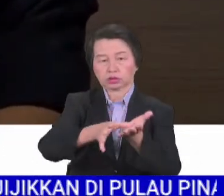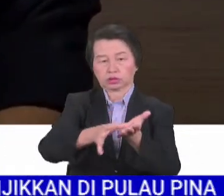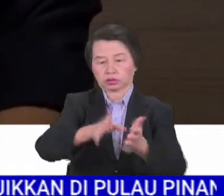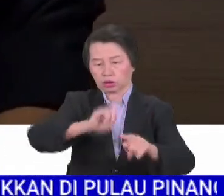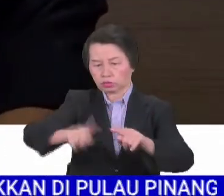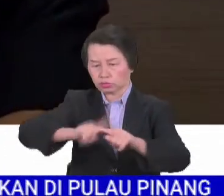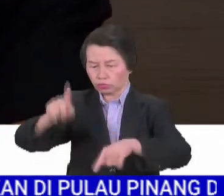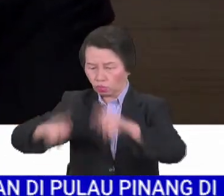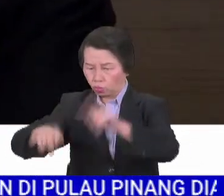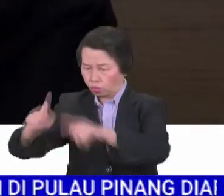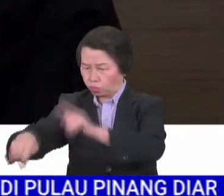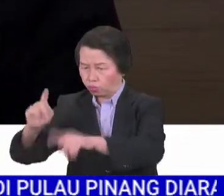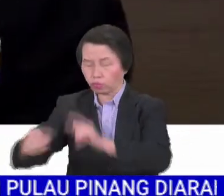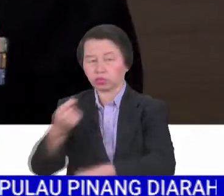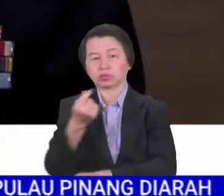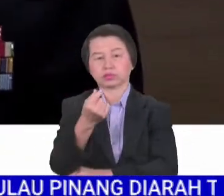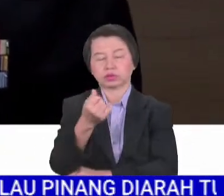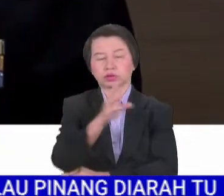pelbagai jenis bernilai